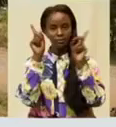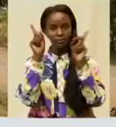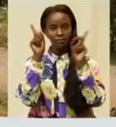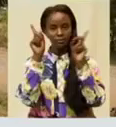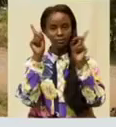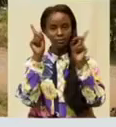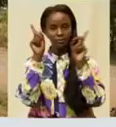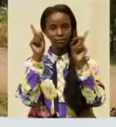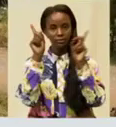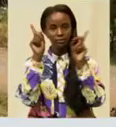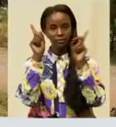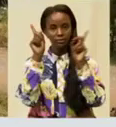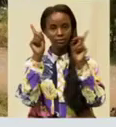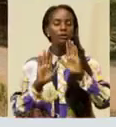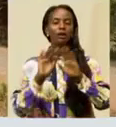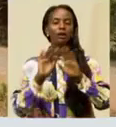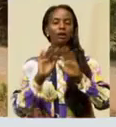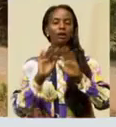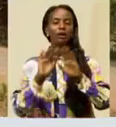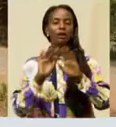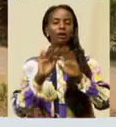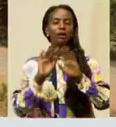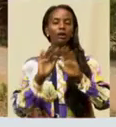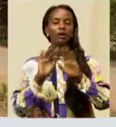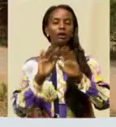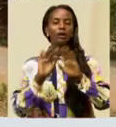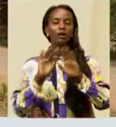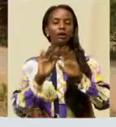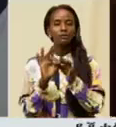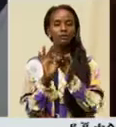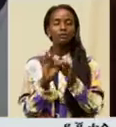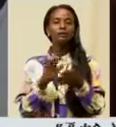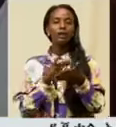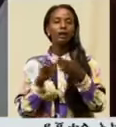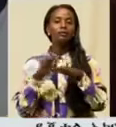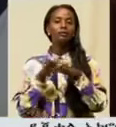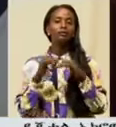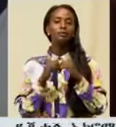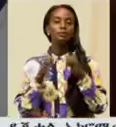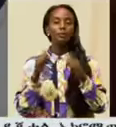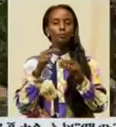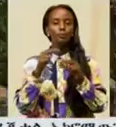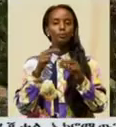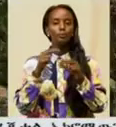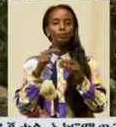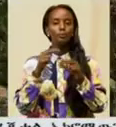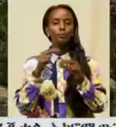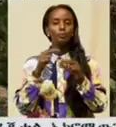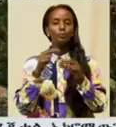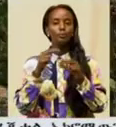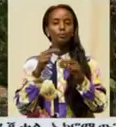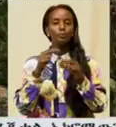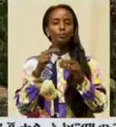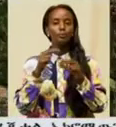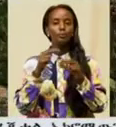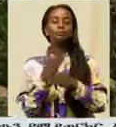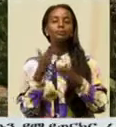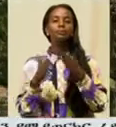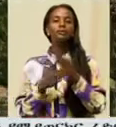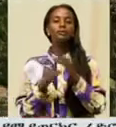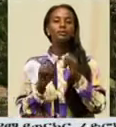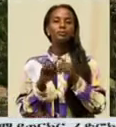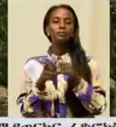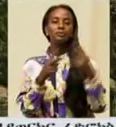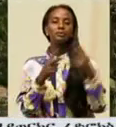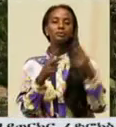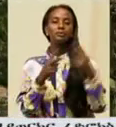ሂደት በመገምገም ለየተቋማቱ የሚበጅ አደረጃጀትን በጥናት ለይቷል። የቢሮው ተቋማዊ ለውጥና የአቅም ግንባታ ዘርፍ ምክትል